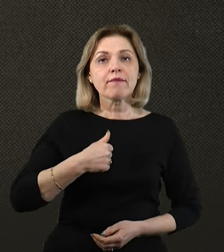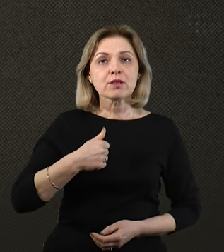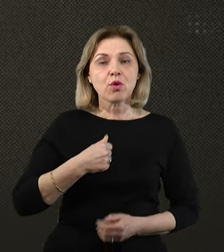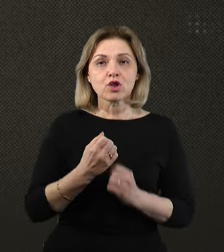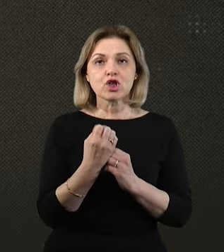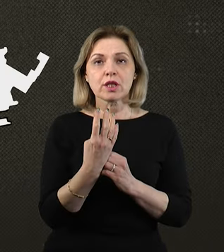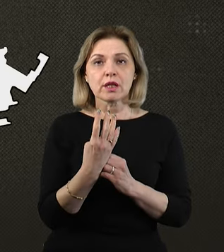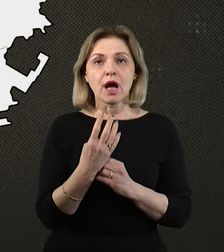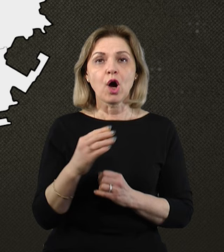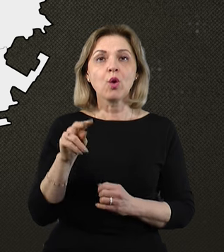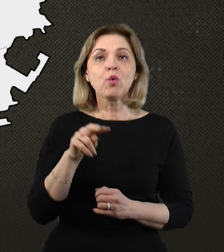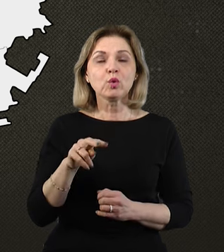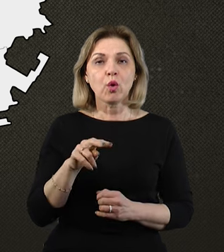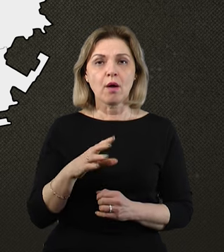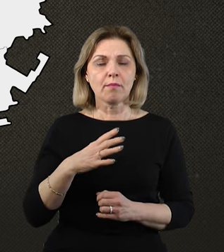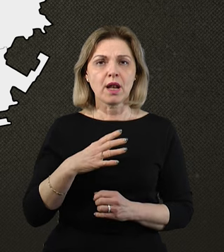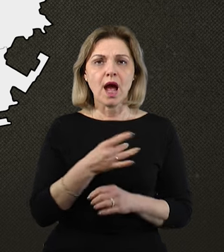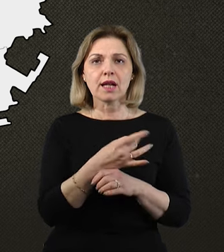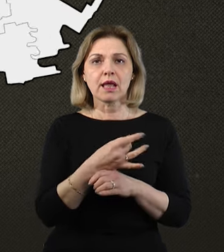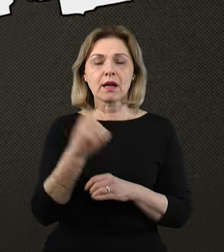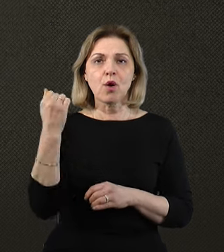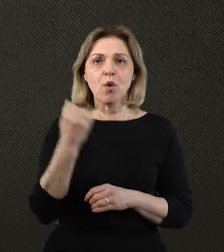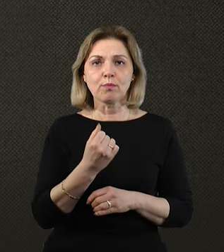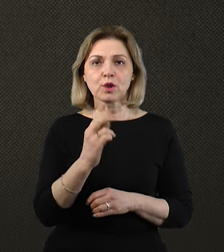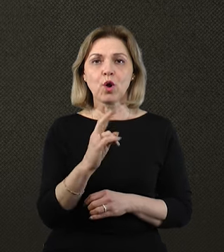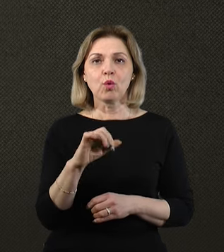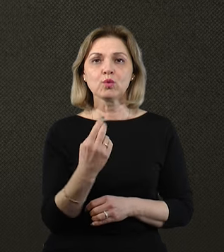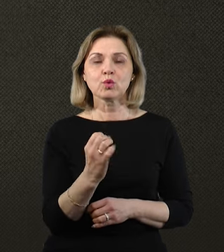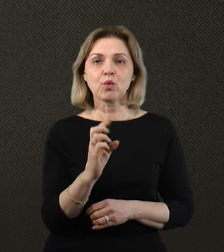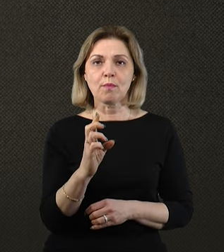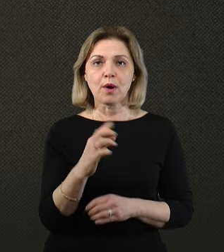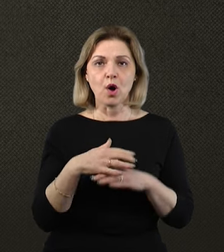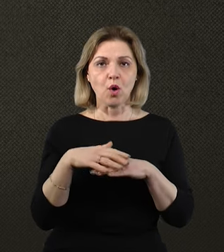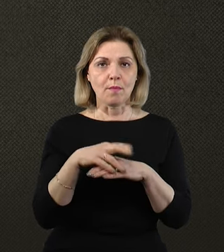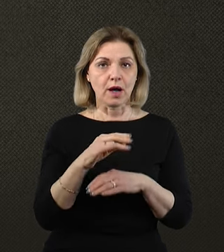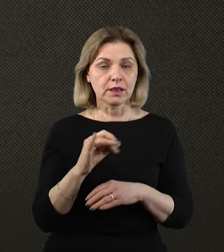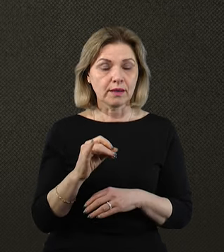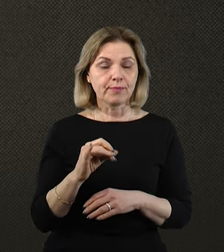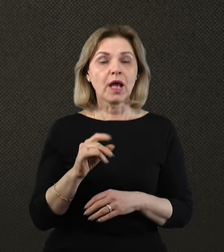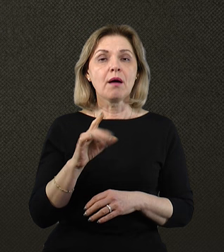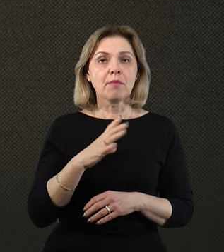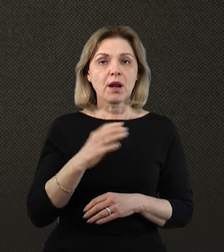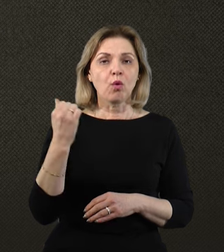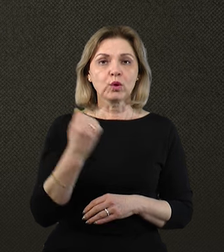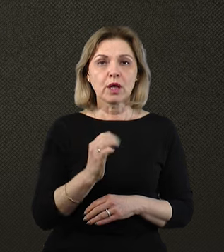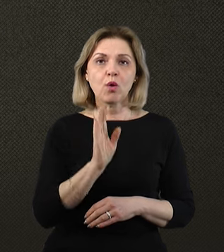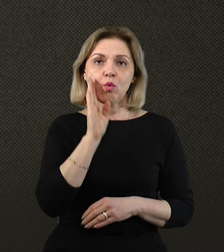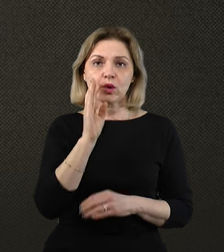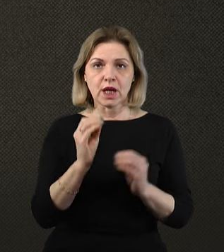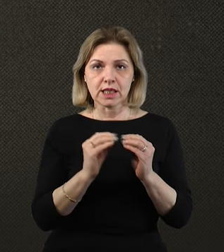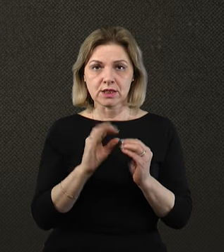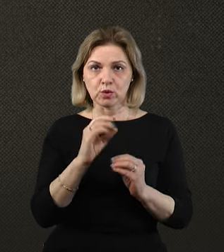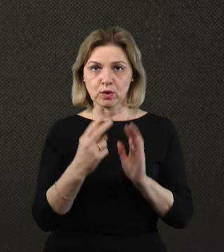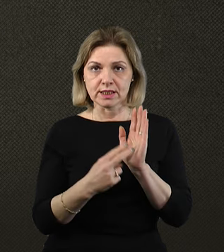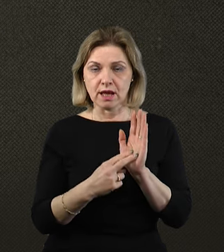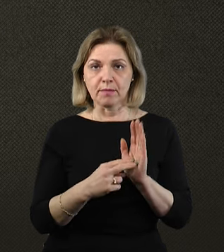Російські військові 14 лютого завдавали артилерійських обстрілів по Куцурубській громаді Миколаївського району. Удари зафіксували о